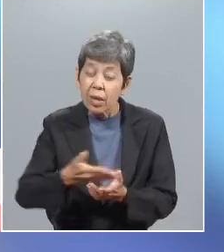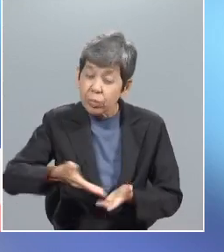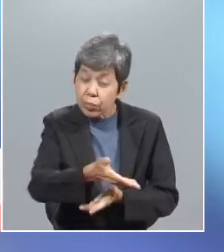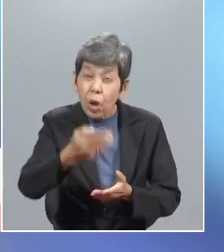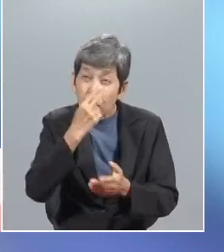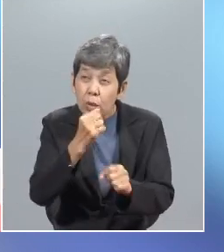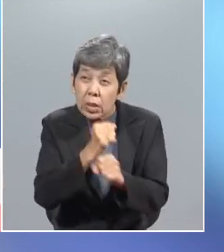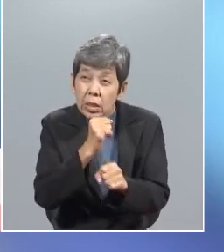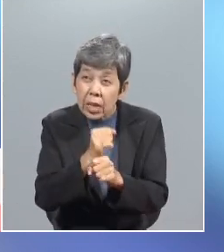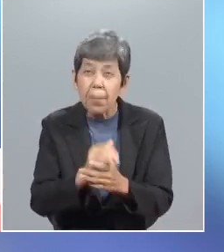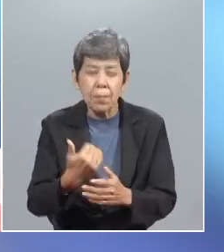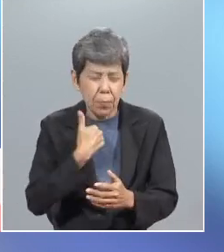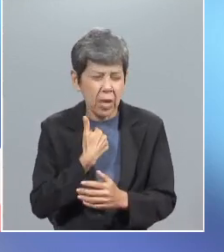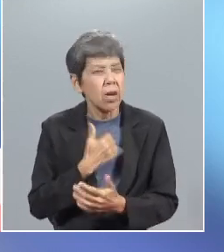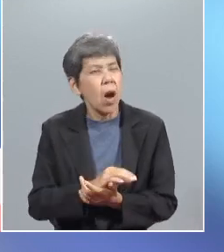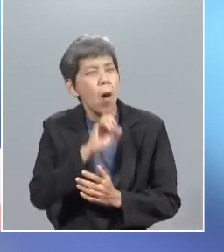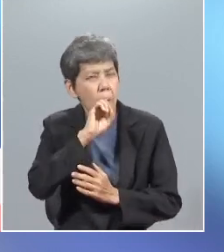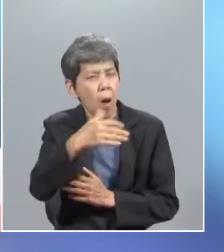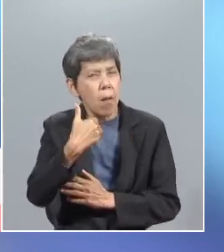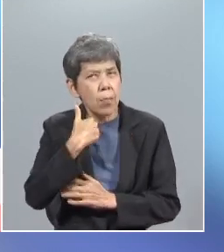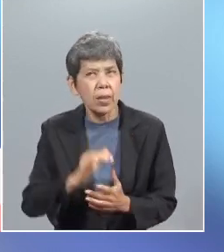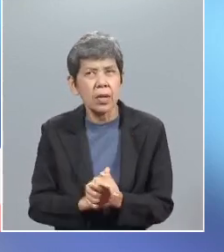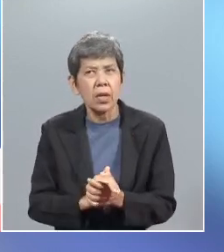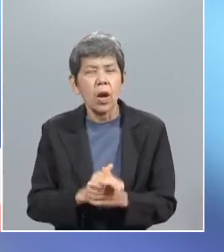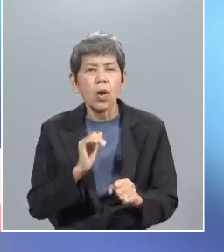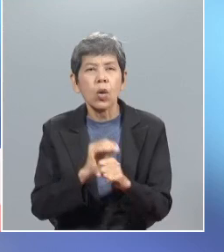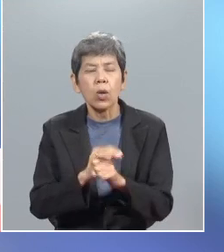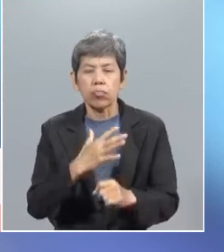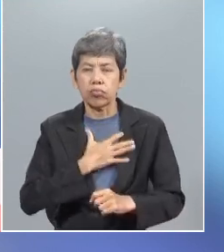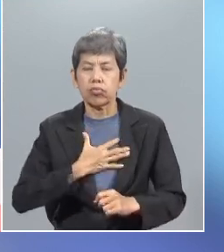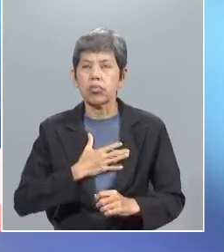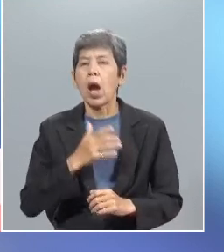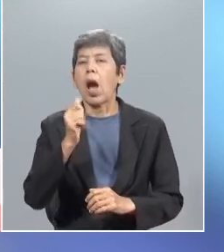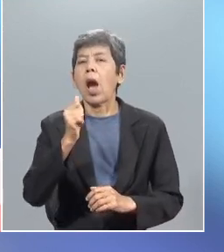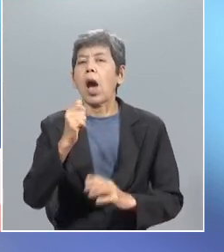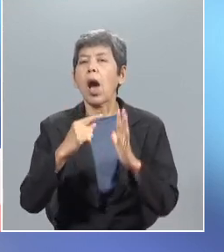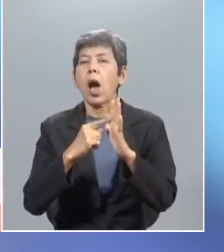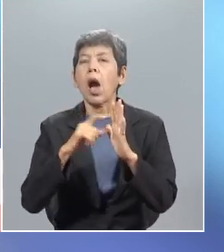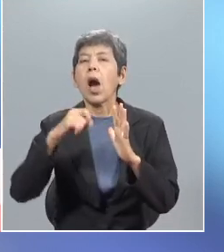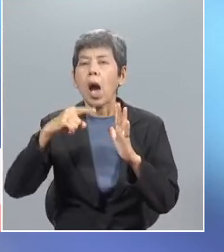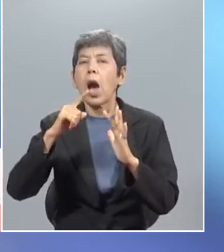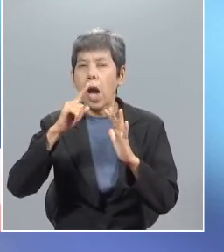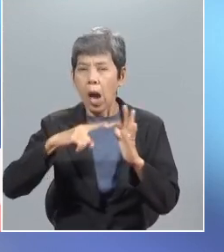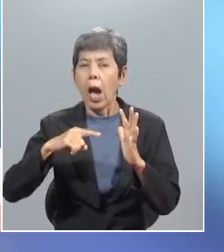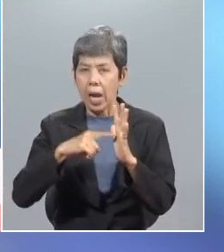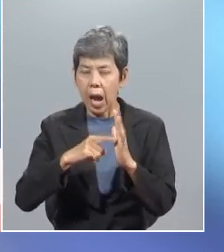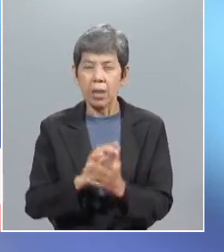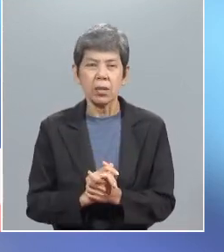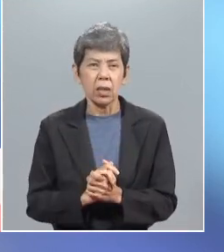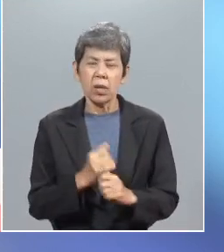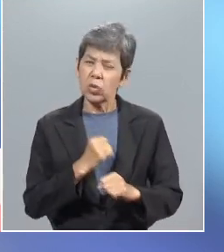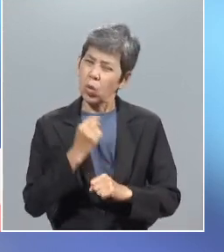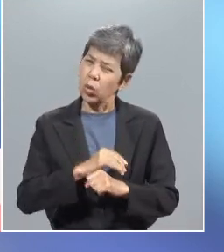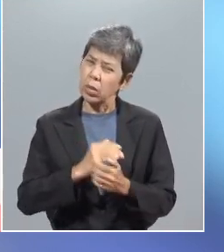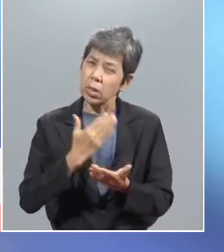เอ่อคืนนี้คอมเมนต์บางคอมเม้นนะเขาบอกว่าเป็นชาวเขาเผ่าอาข่าแม่ฟ้าหลวงดอยตุงเชียงรายแต่ไม่ทราบแบรนด์